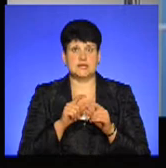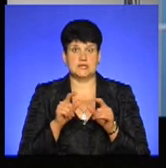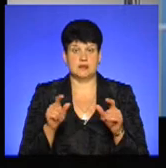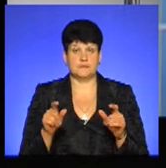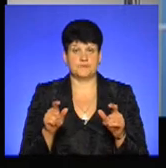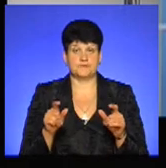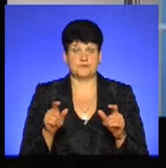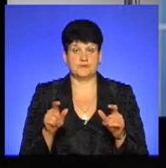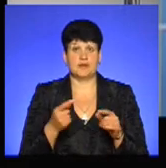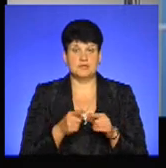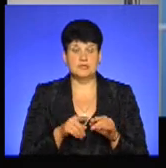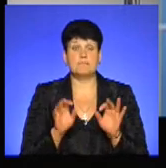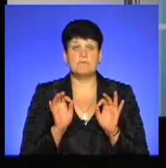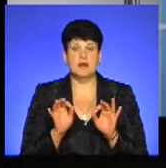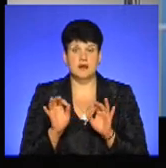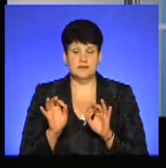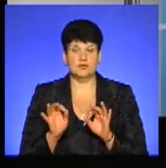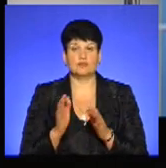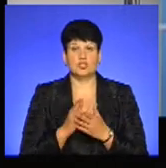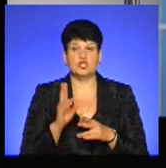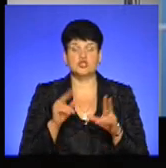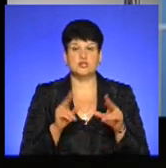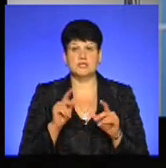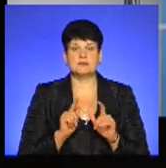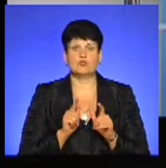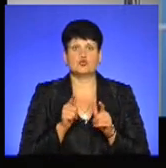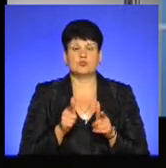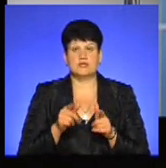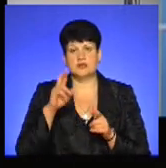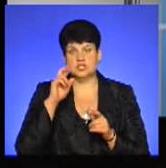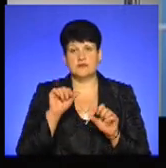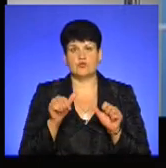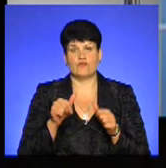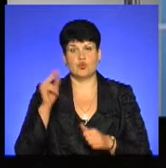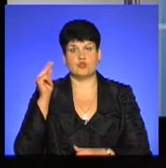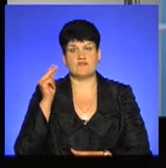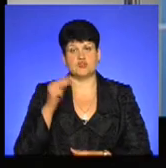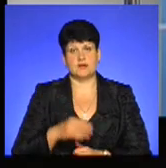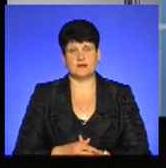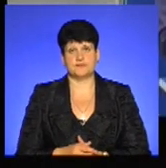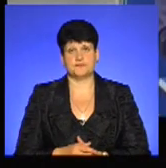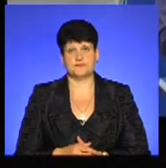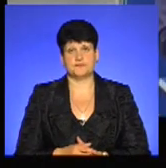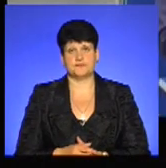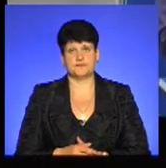це очевидно правильно, бо є шанс все-таки поступити на державну форму навчання.